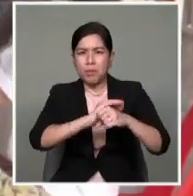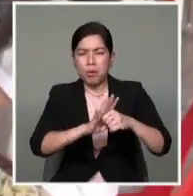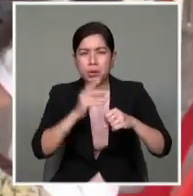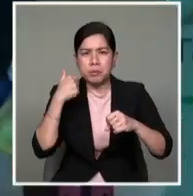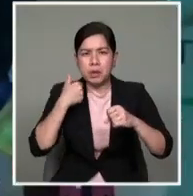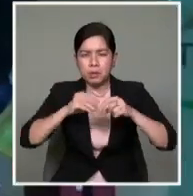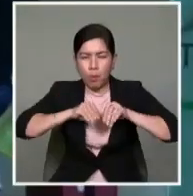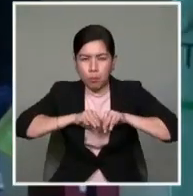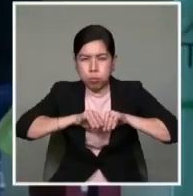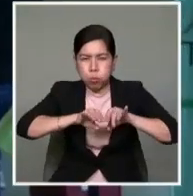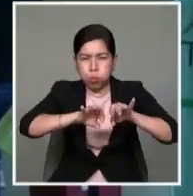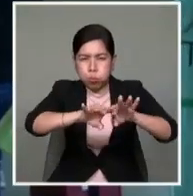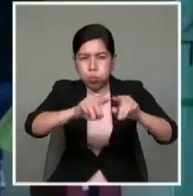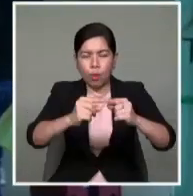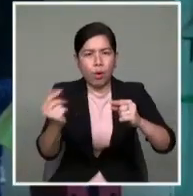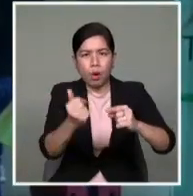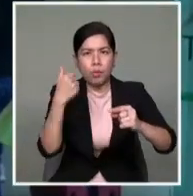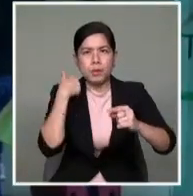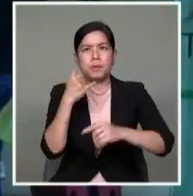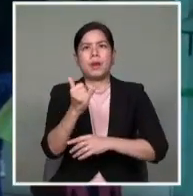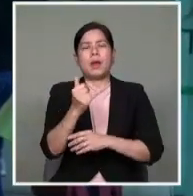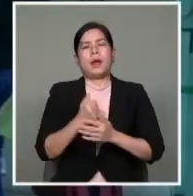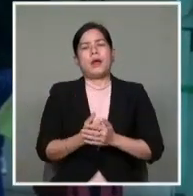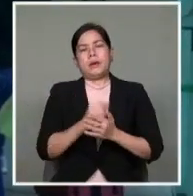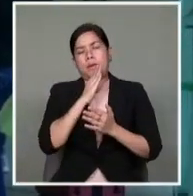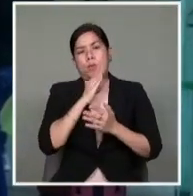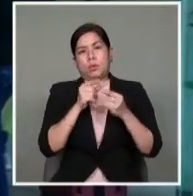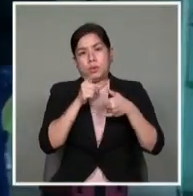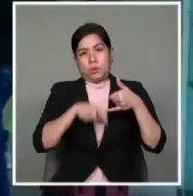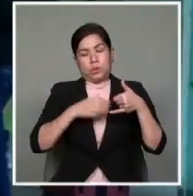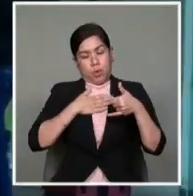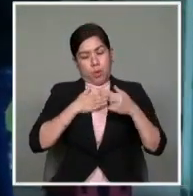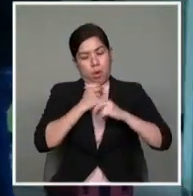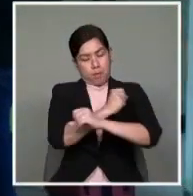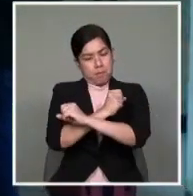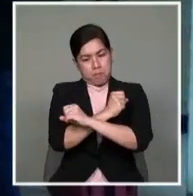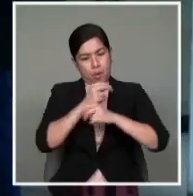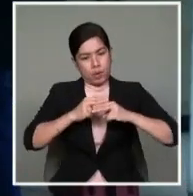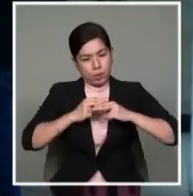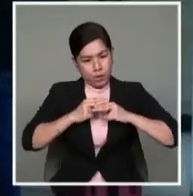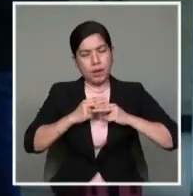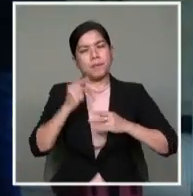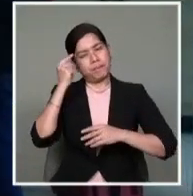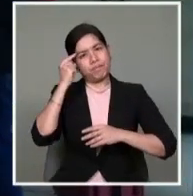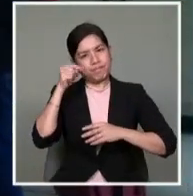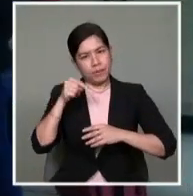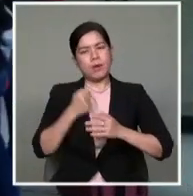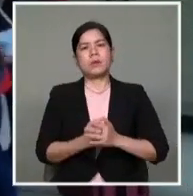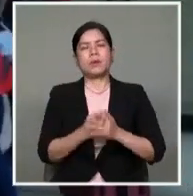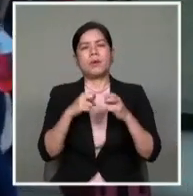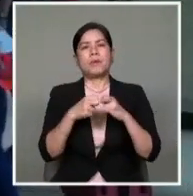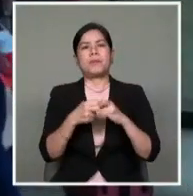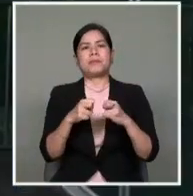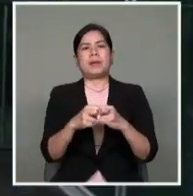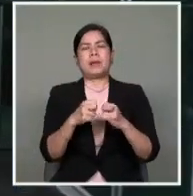ายเชื้อได้รวดเร็วเช่นนี้คนที่พยายามป้องกันตัวเองอยู่เสมอแน่นอนว่าก็จะยังคงได้รับผลกระทบจาก